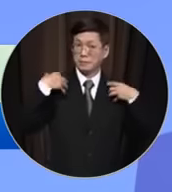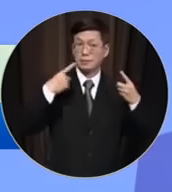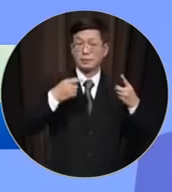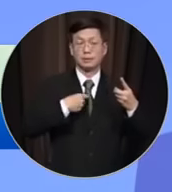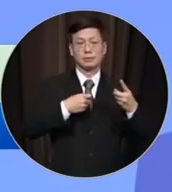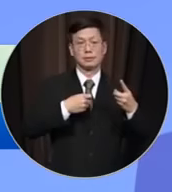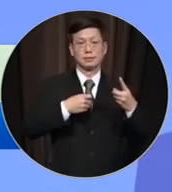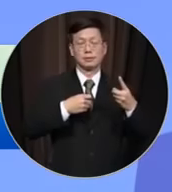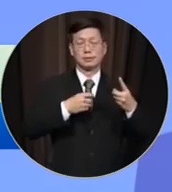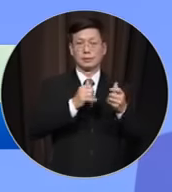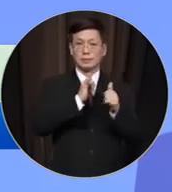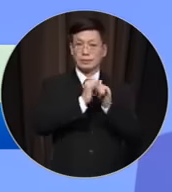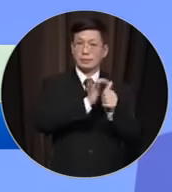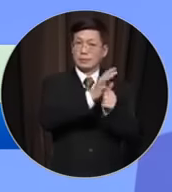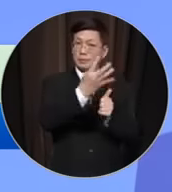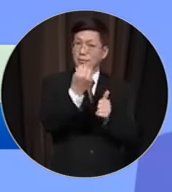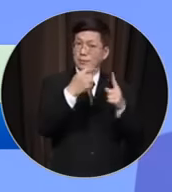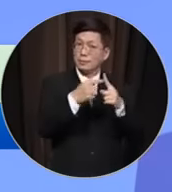数大概是